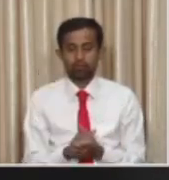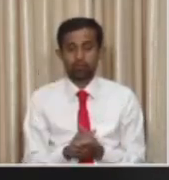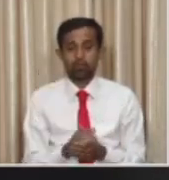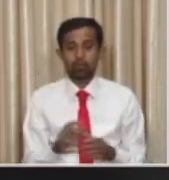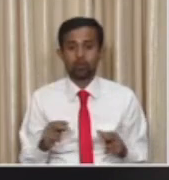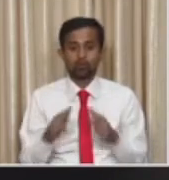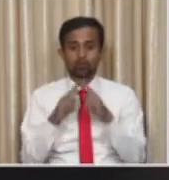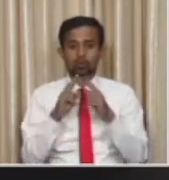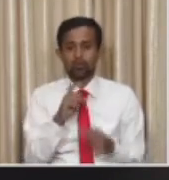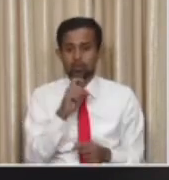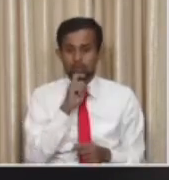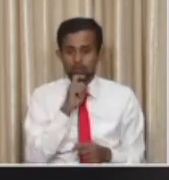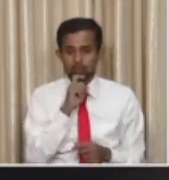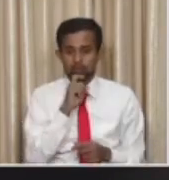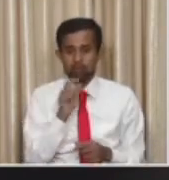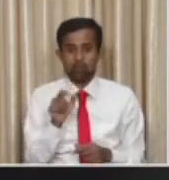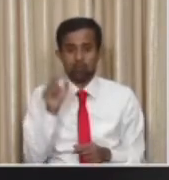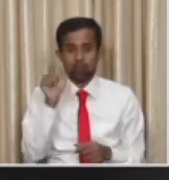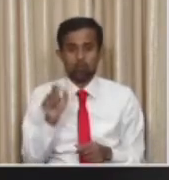ශේෂාධිකරණයේ